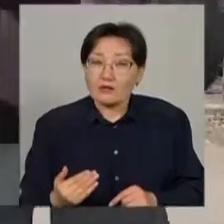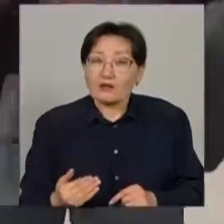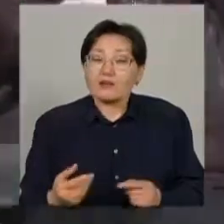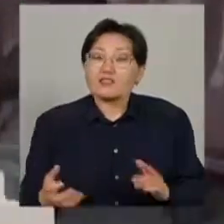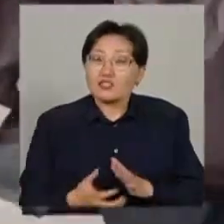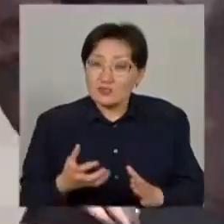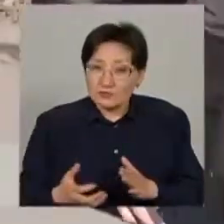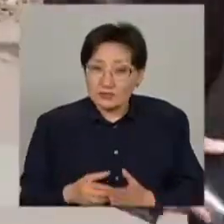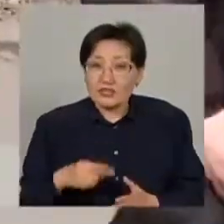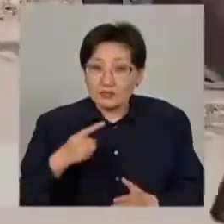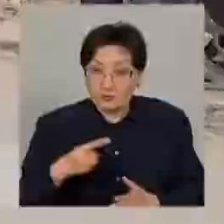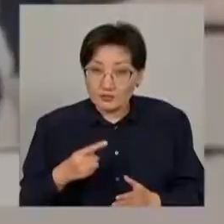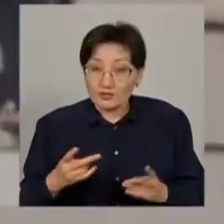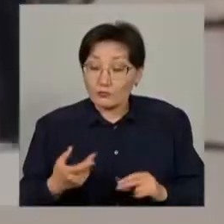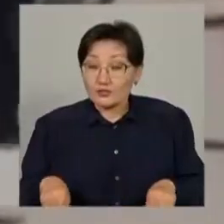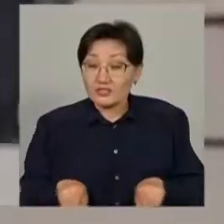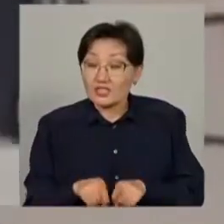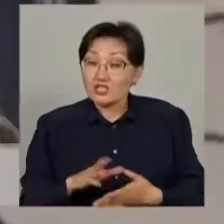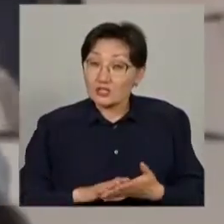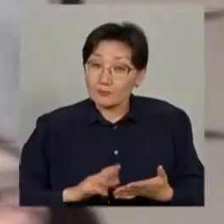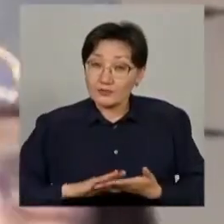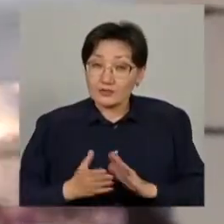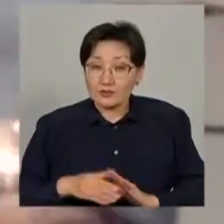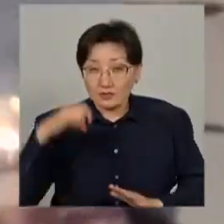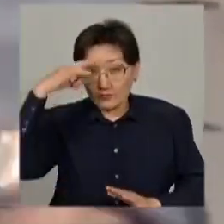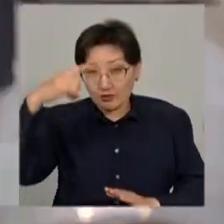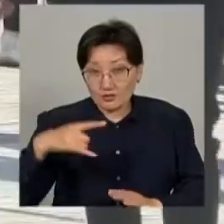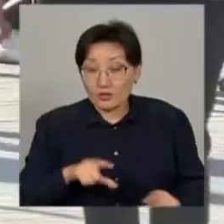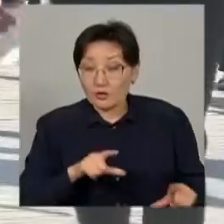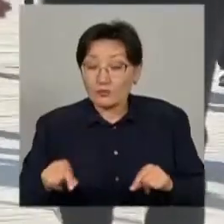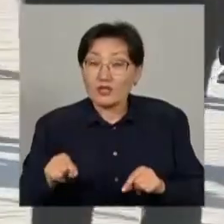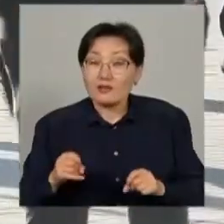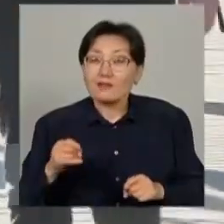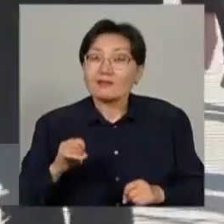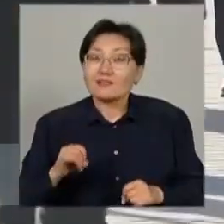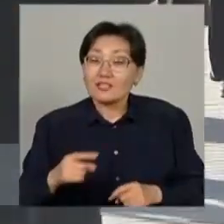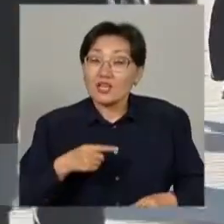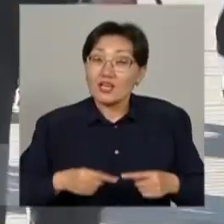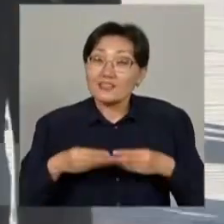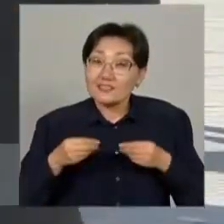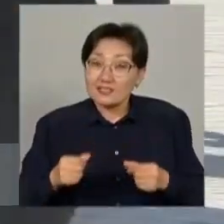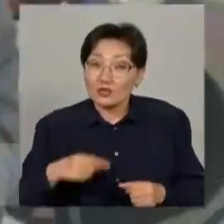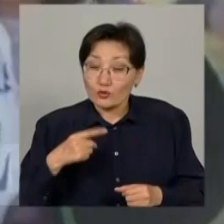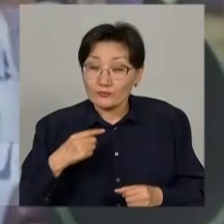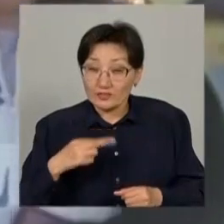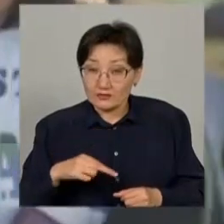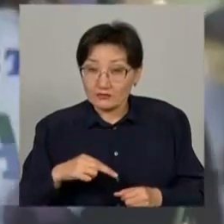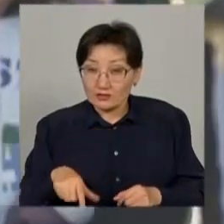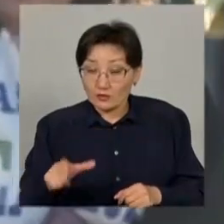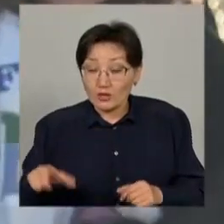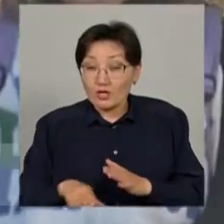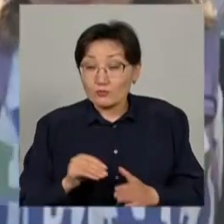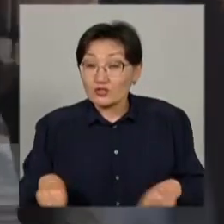келе бермейтін көрінеді. Ал бұлай жалғаса берсе, елден кетудің кері әсері көп дейді мәжілісмен Асхат Аймағамбетов депутат.